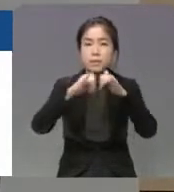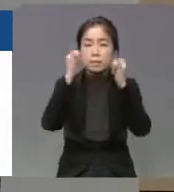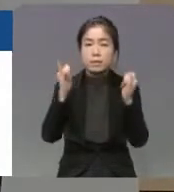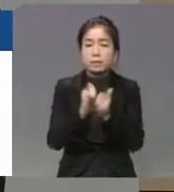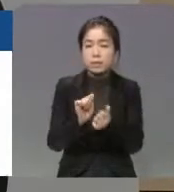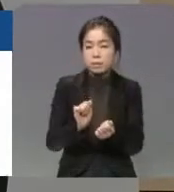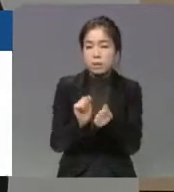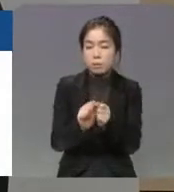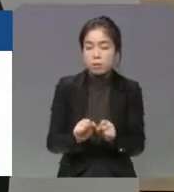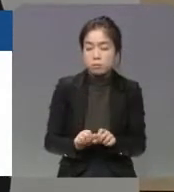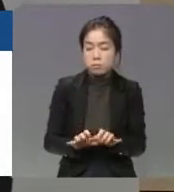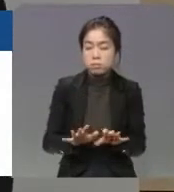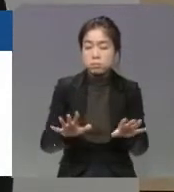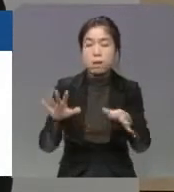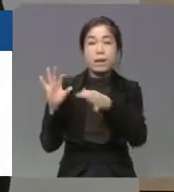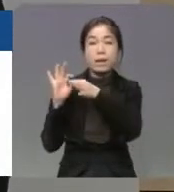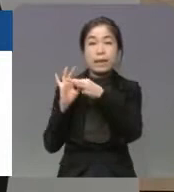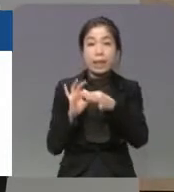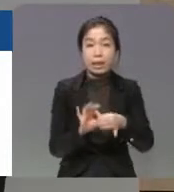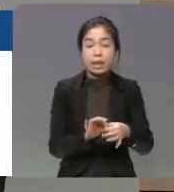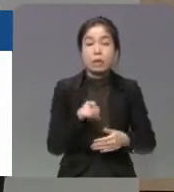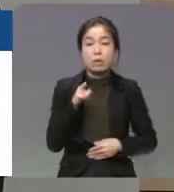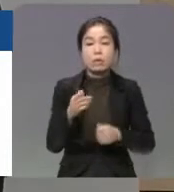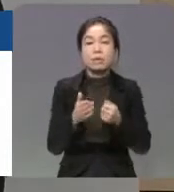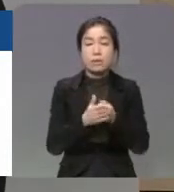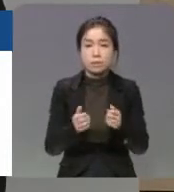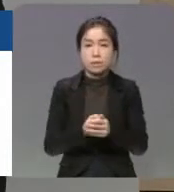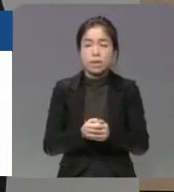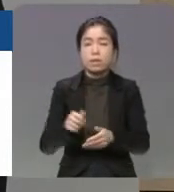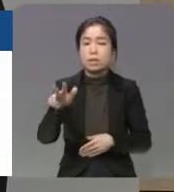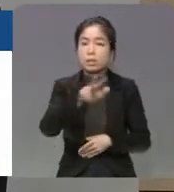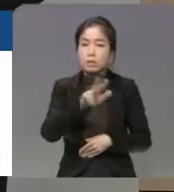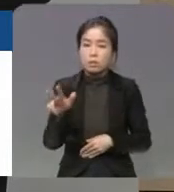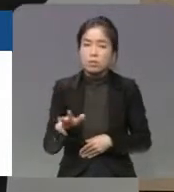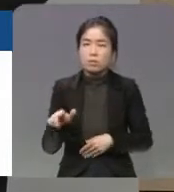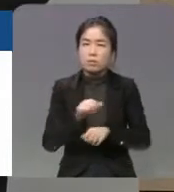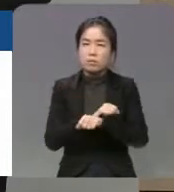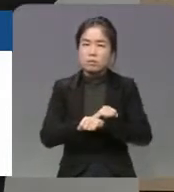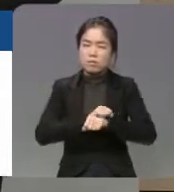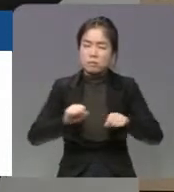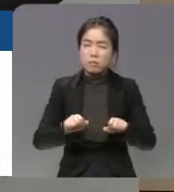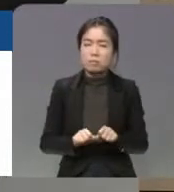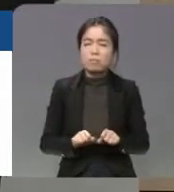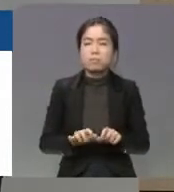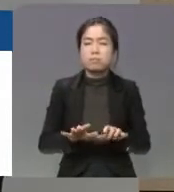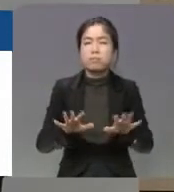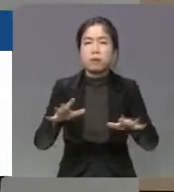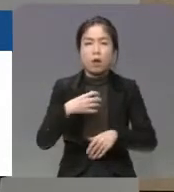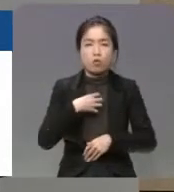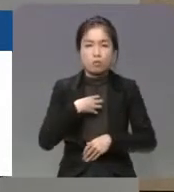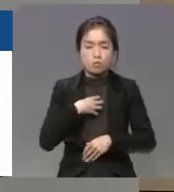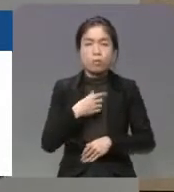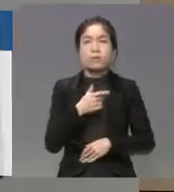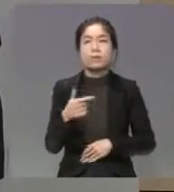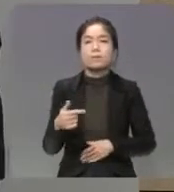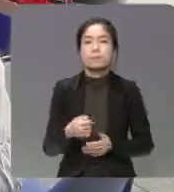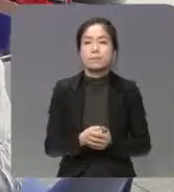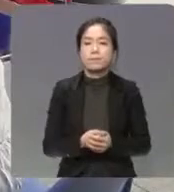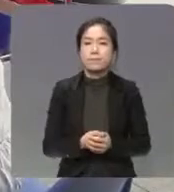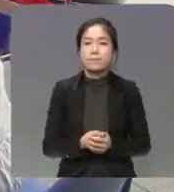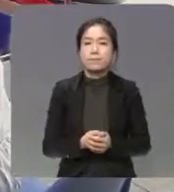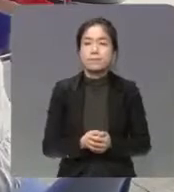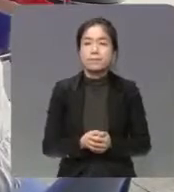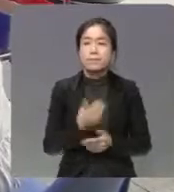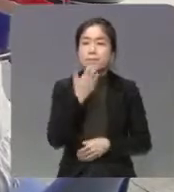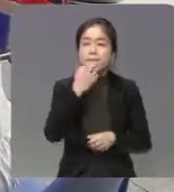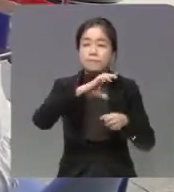전파 확산이 지속되고 있는 것으로 판단하고 있으며 전국적인 대규모 확산 위험이 매우 우려되는 상황입니다.